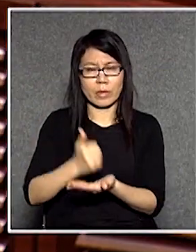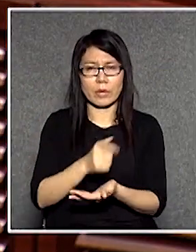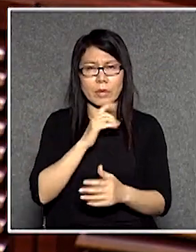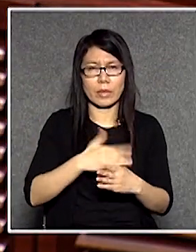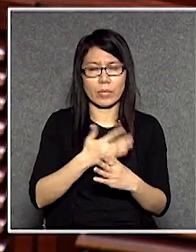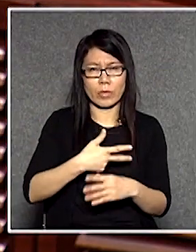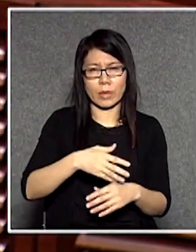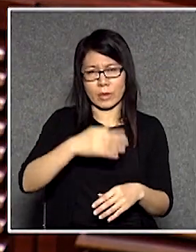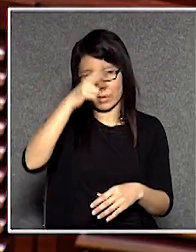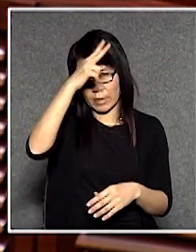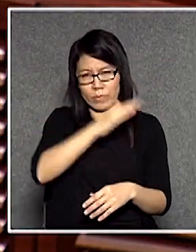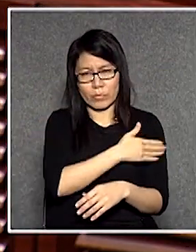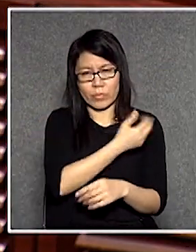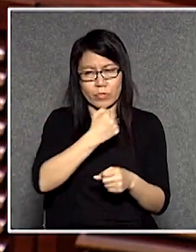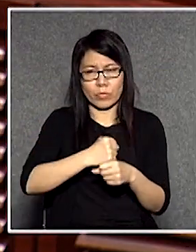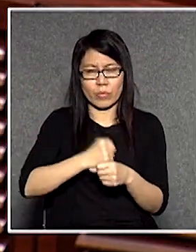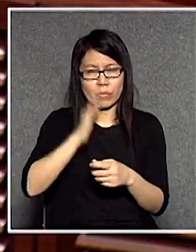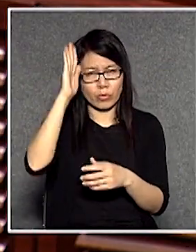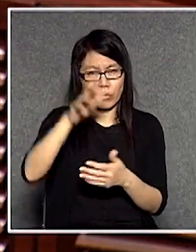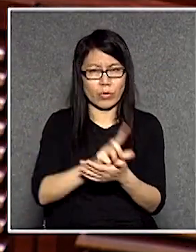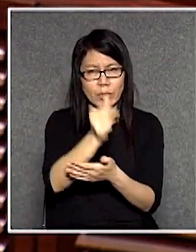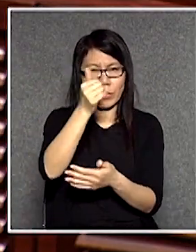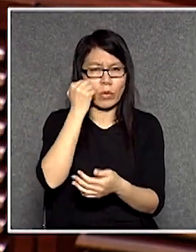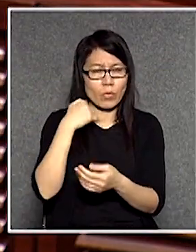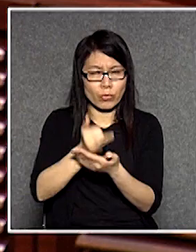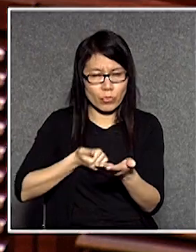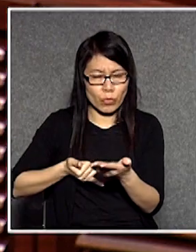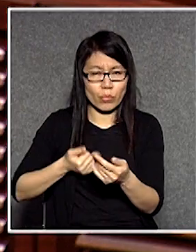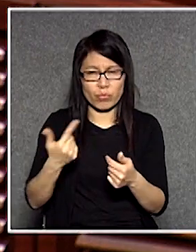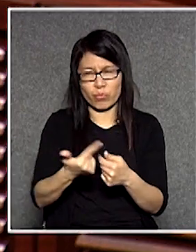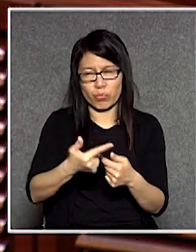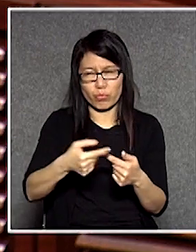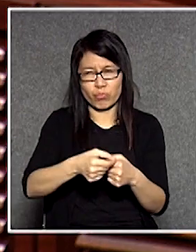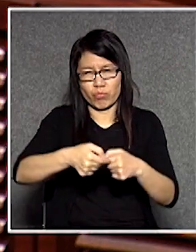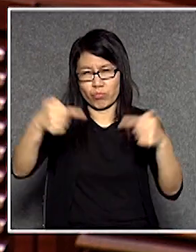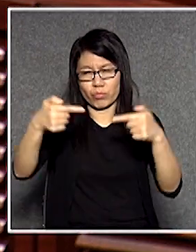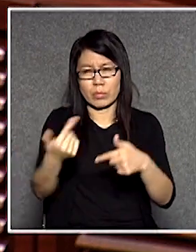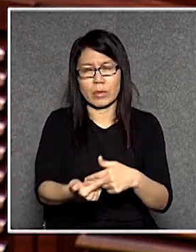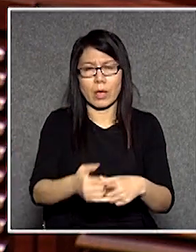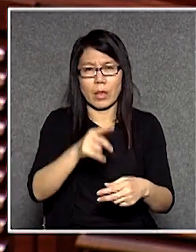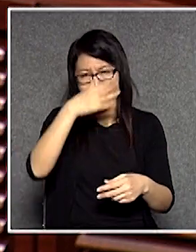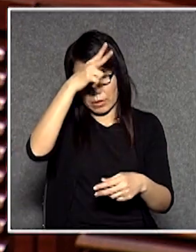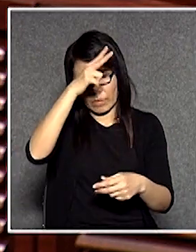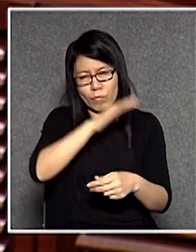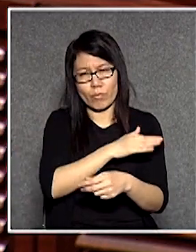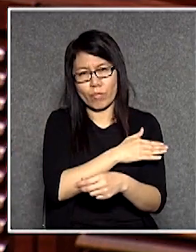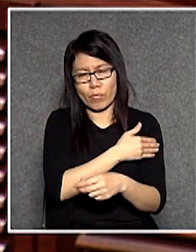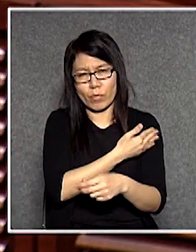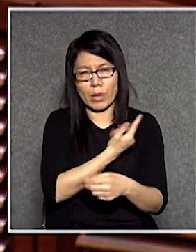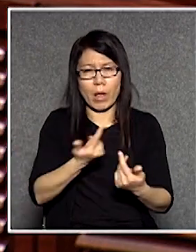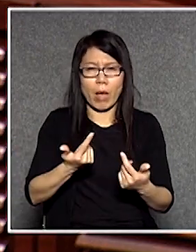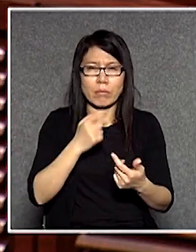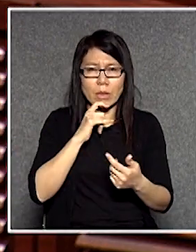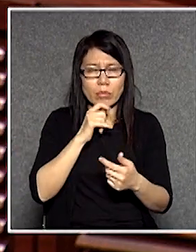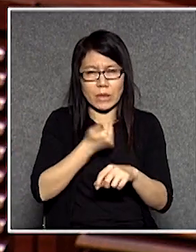公务员呢，未来这10年会是退休潮的高峰，公务员系统里面青黄不接的